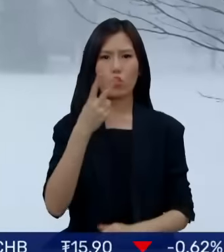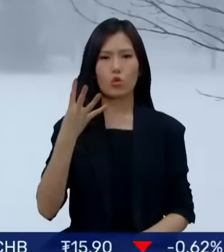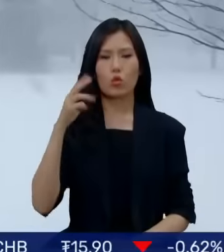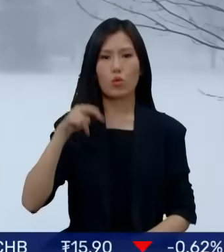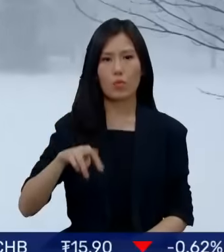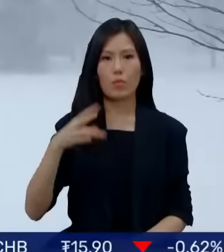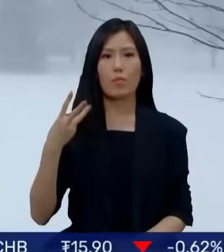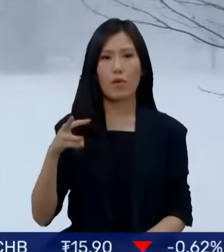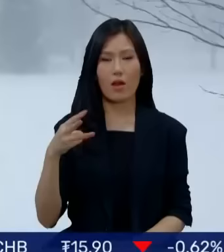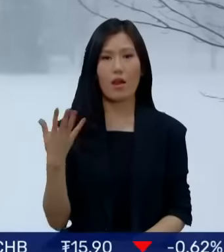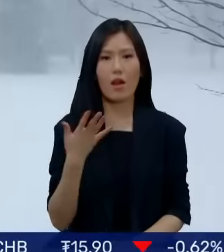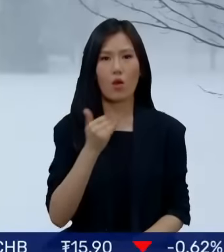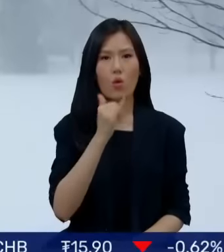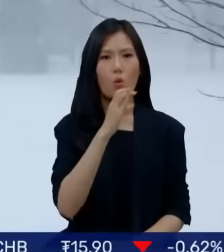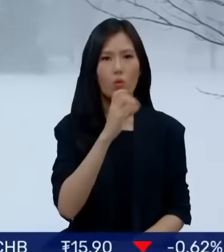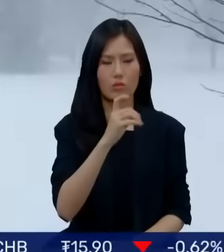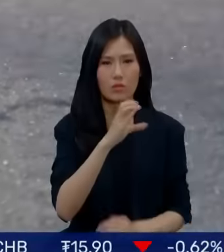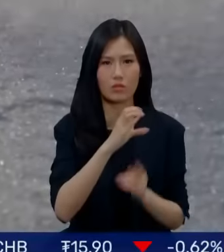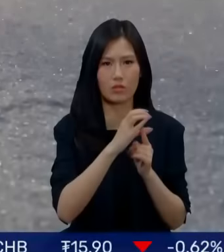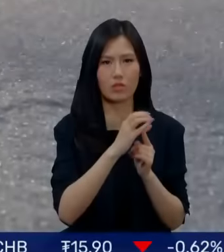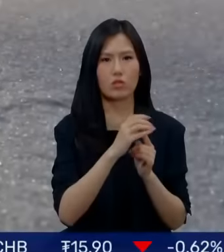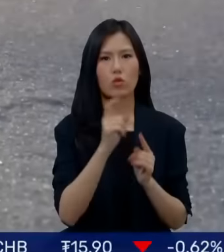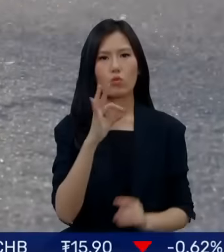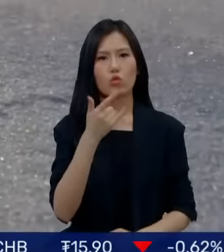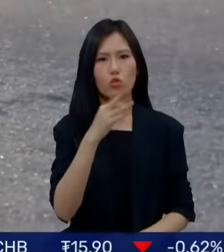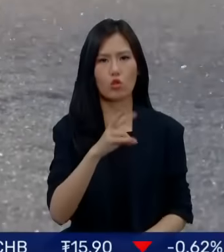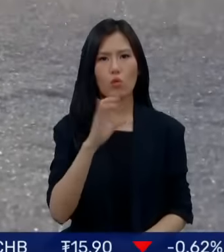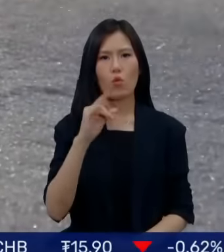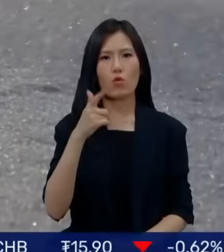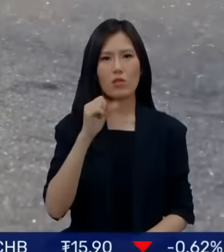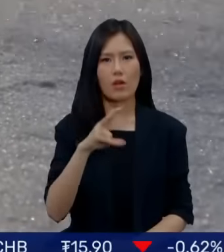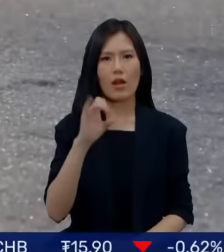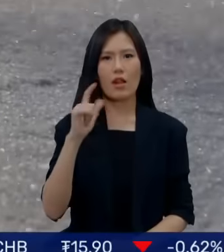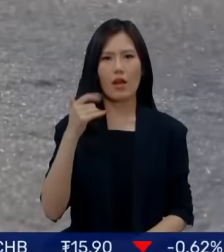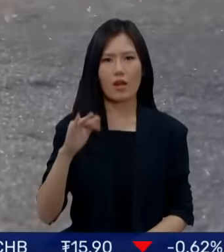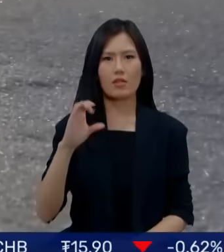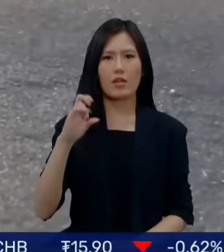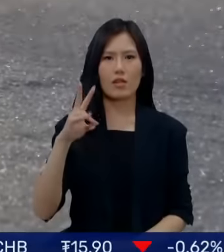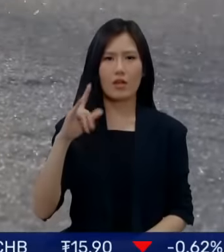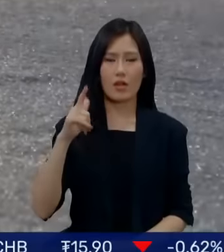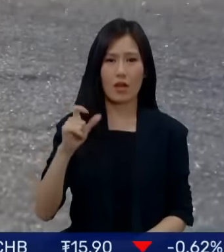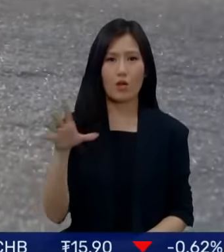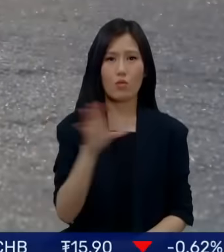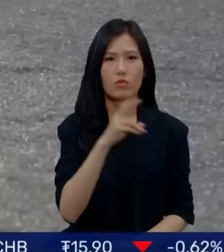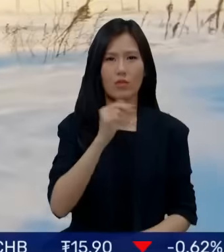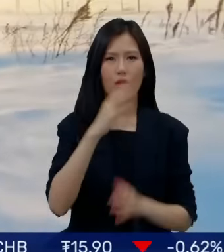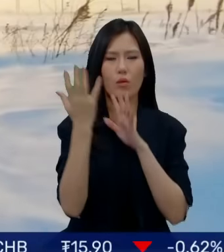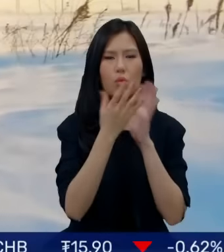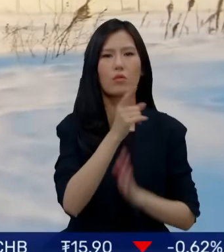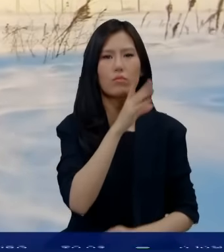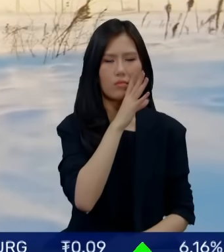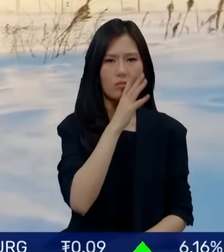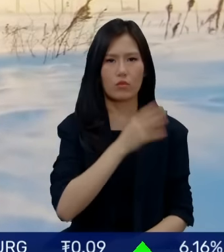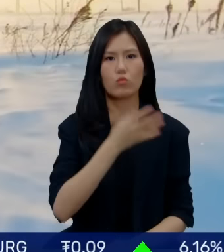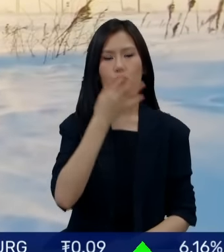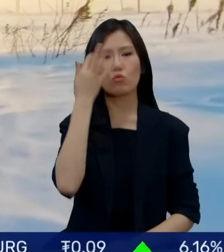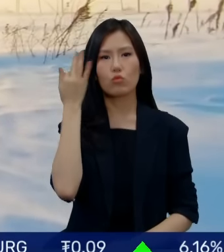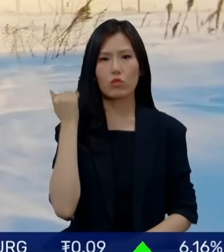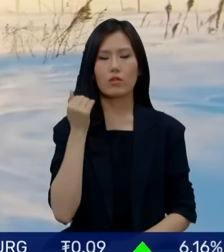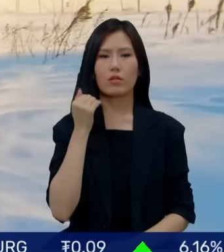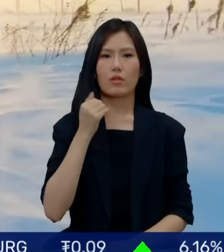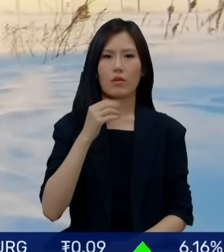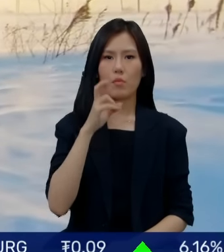ширүүсэж, Усын зүүн хөвсгөл булганы өмнөд Архангайн хойд Сэлэнгийн баруун хэсгээр цасан шуурх шуурх юм байна. Харин эрх амралтын